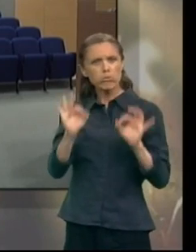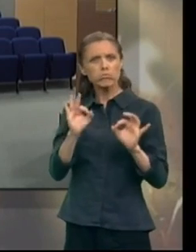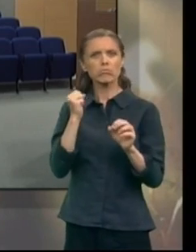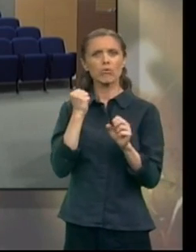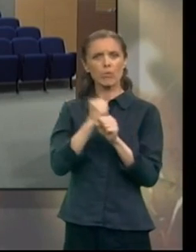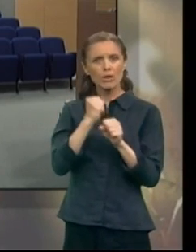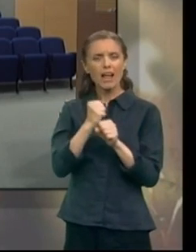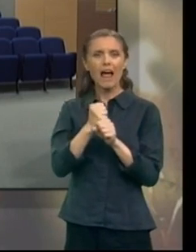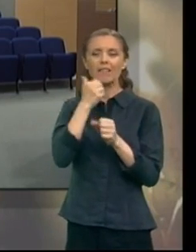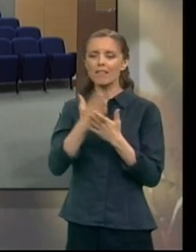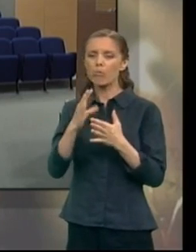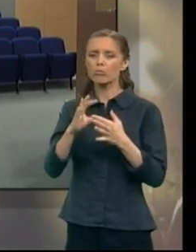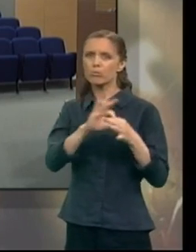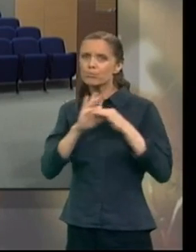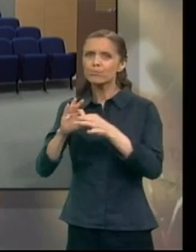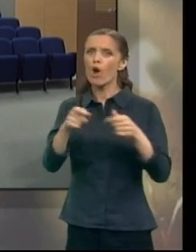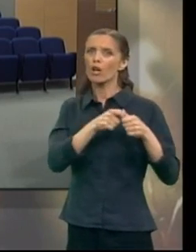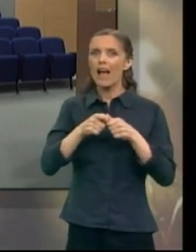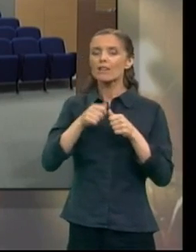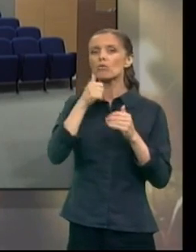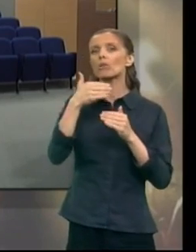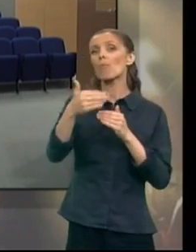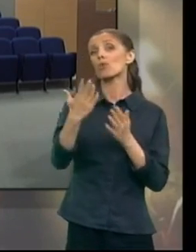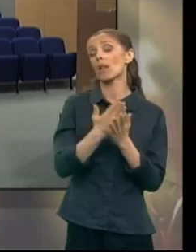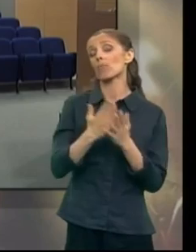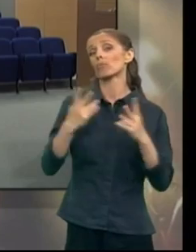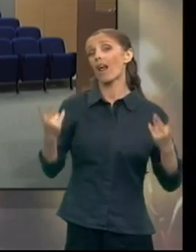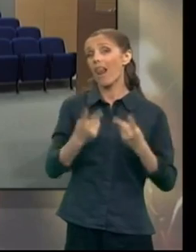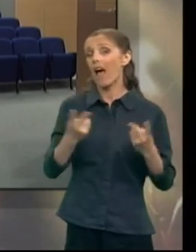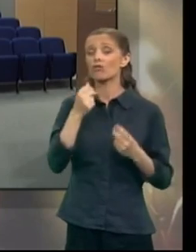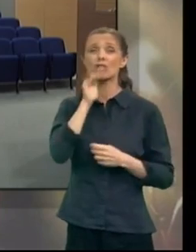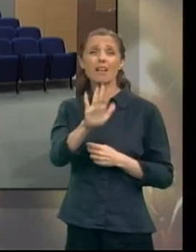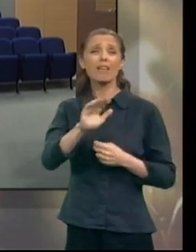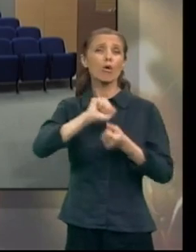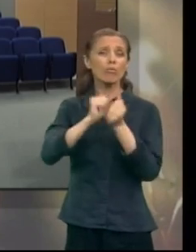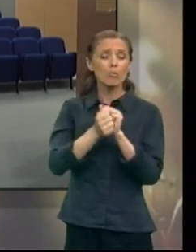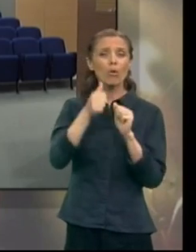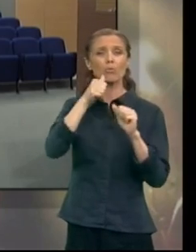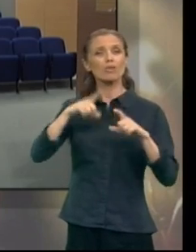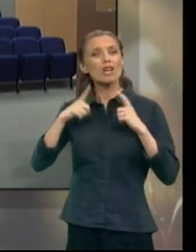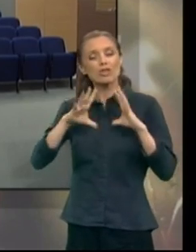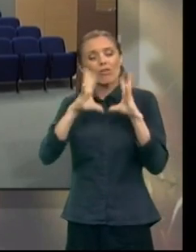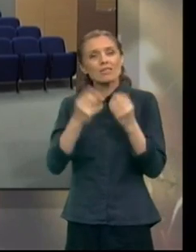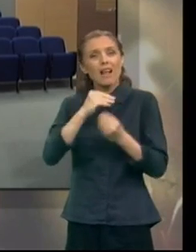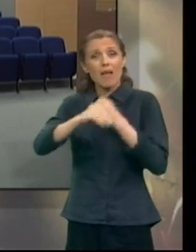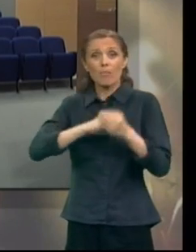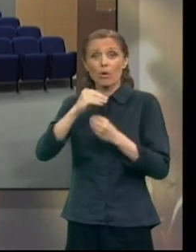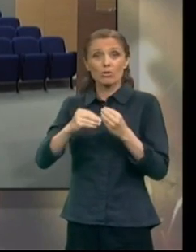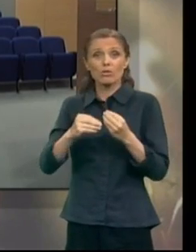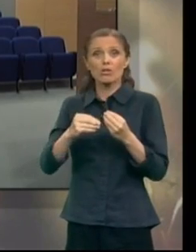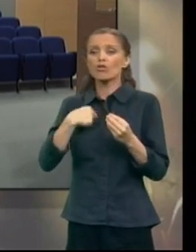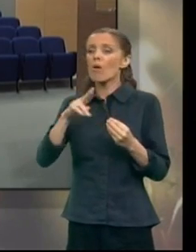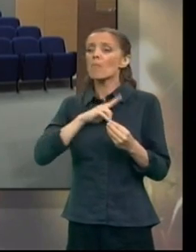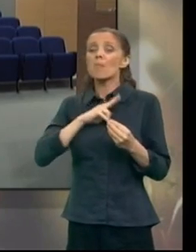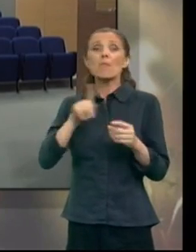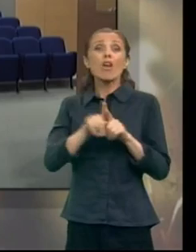organizovaniji i da bi lakše prošli kasnije, mislim, za njihovu i borbu i za život cele porodice, jer mi tu imamo i zdravu braću i sestre